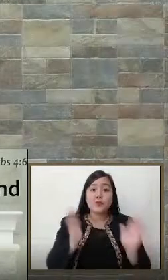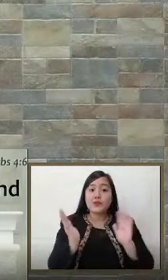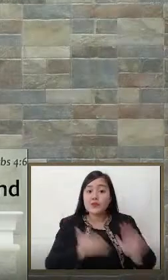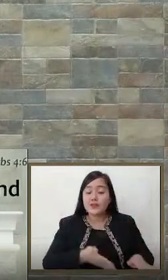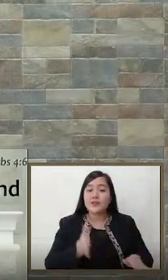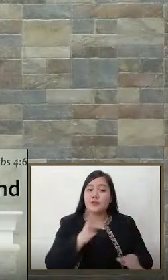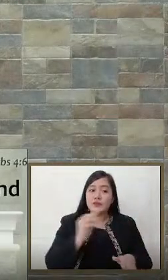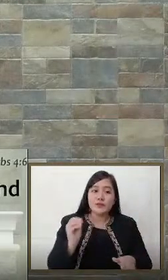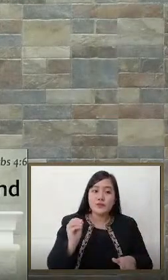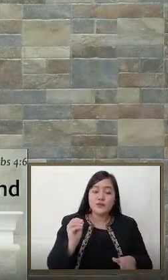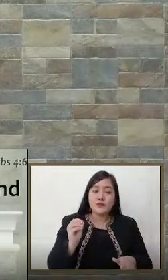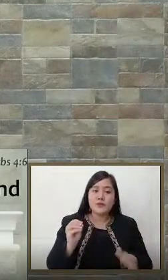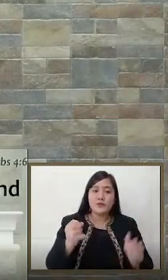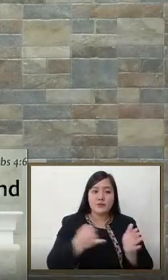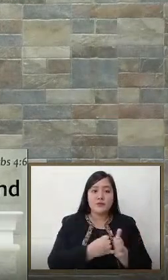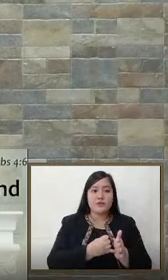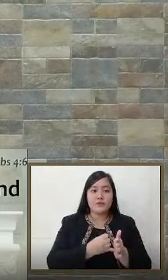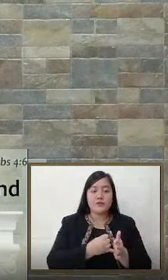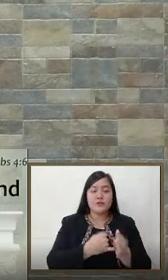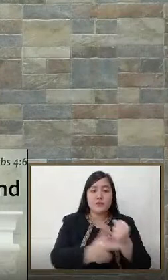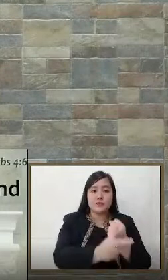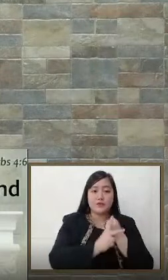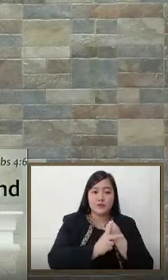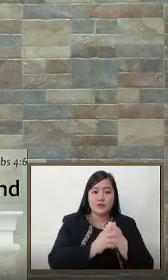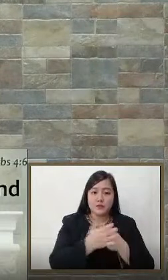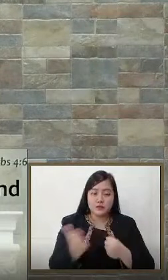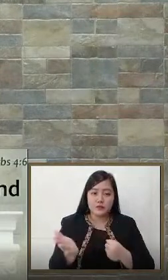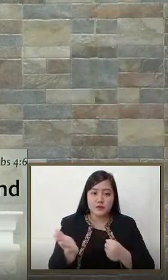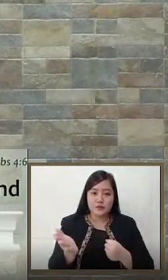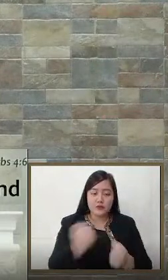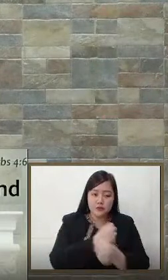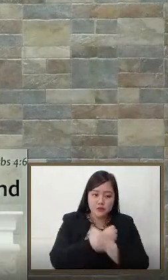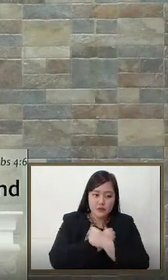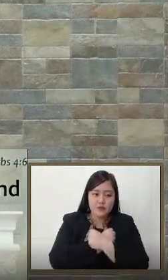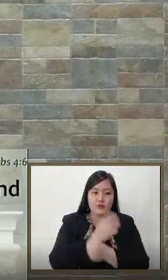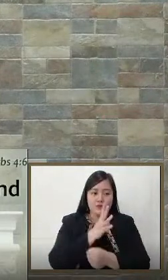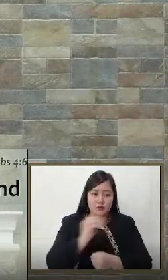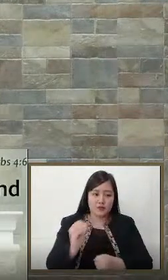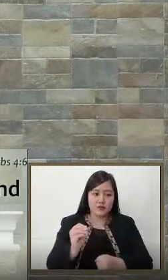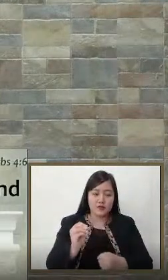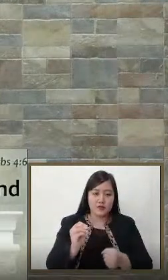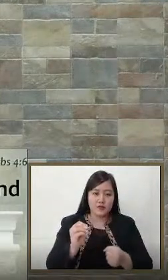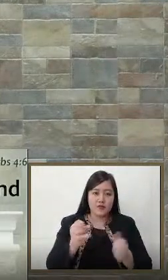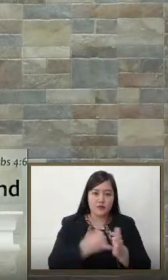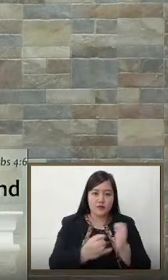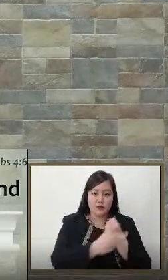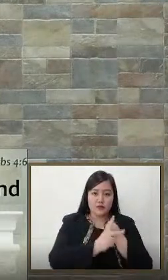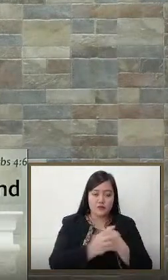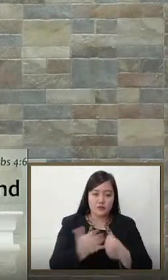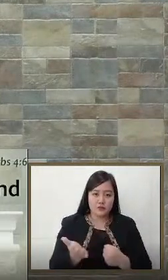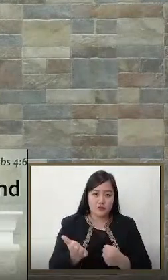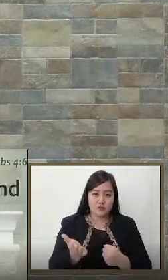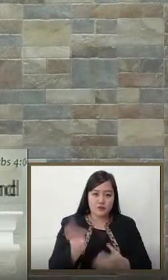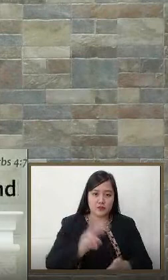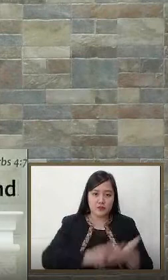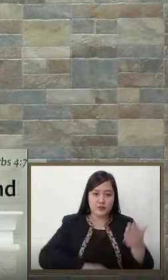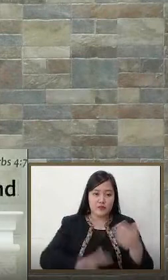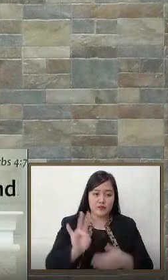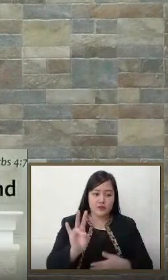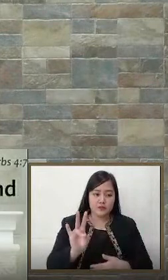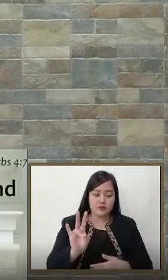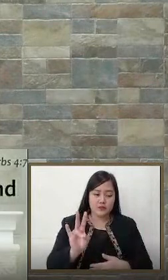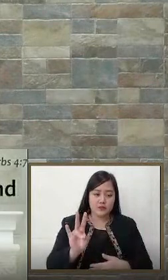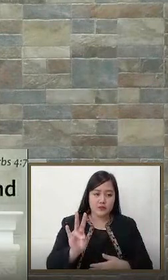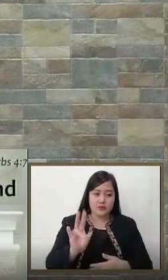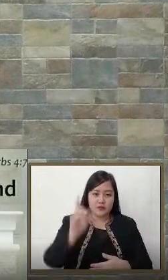she shall preserve thee. Love her, and she shall keep thee. Verse 7.